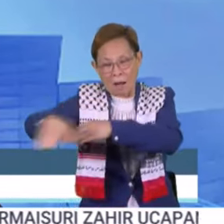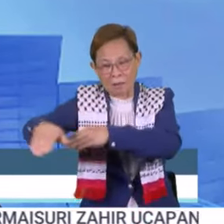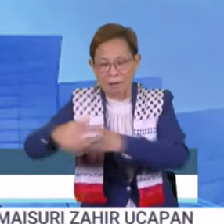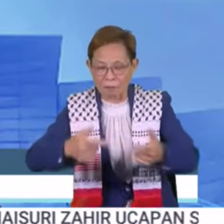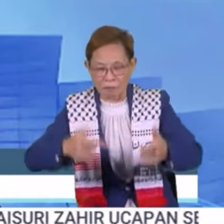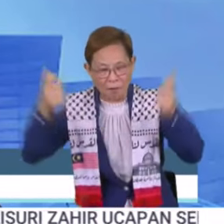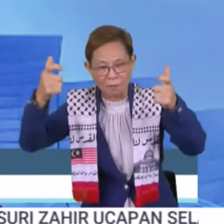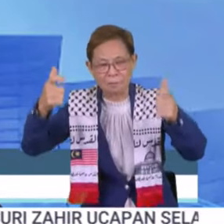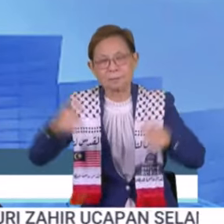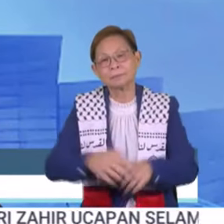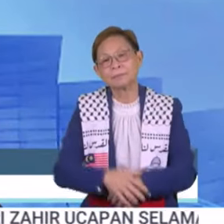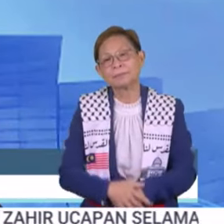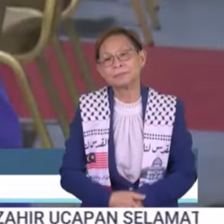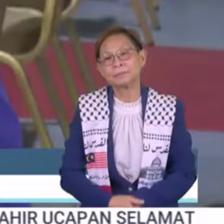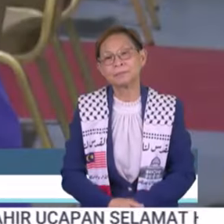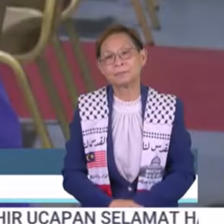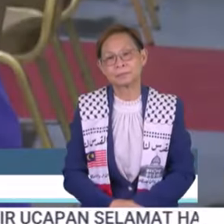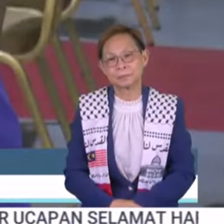kadar segera.